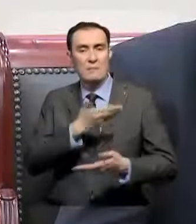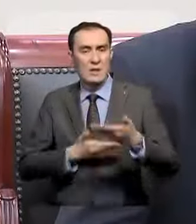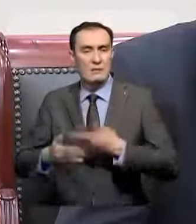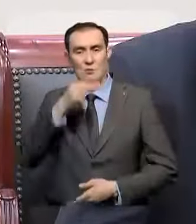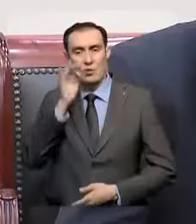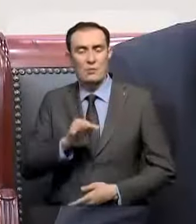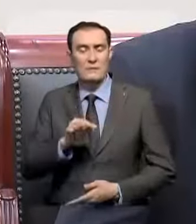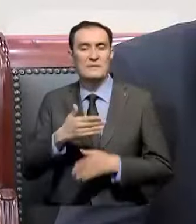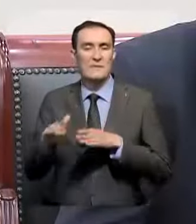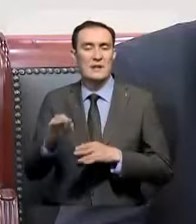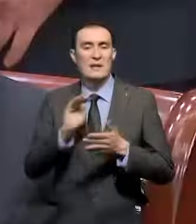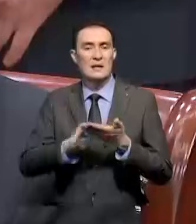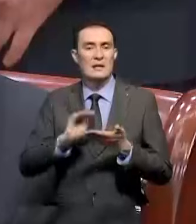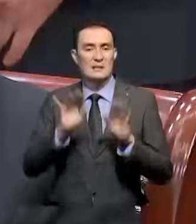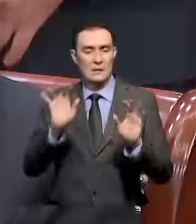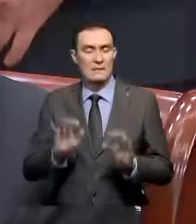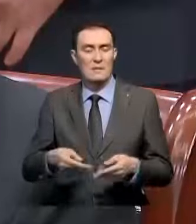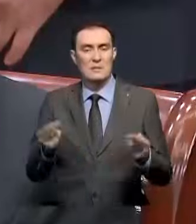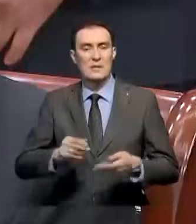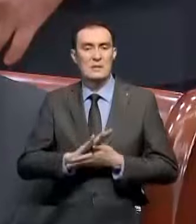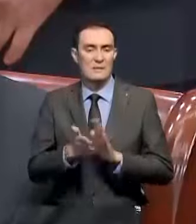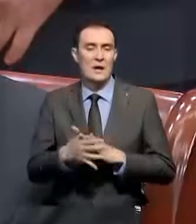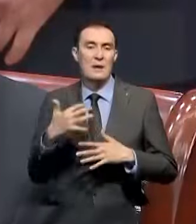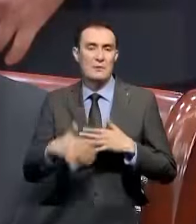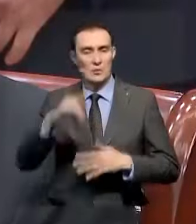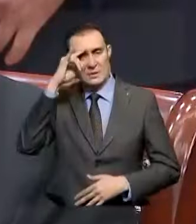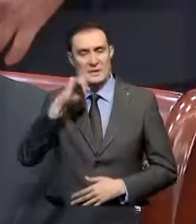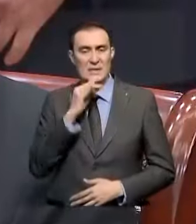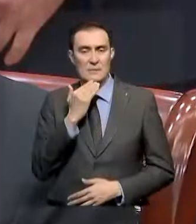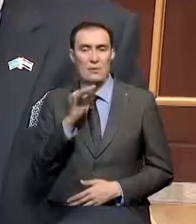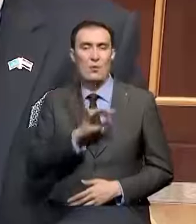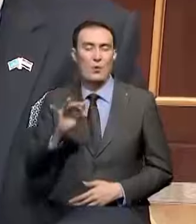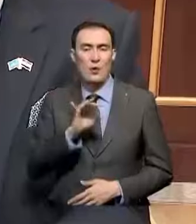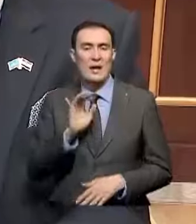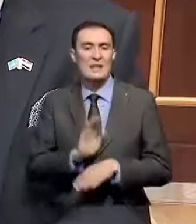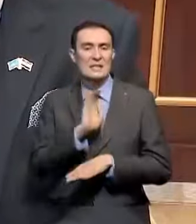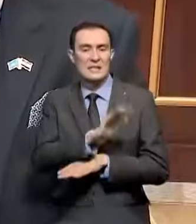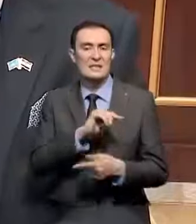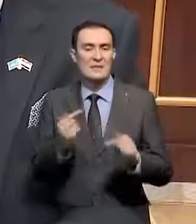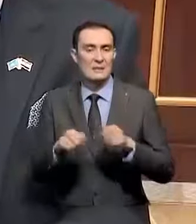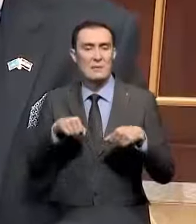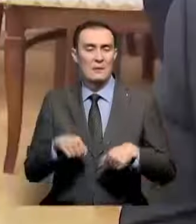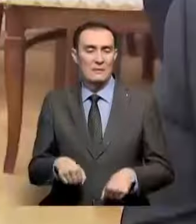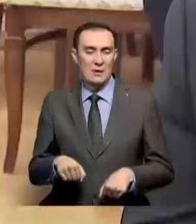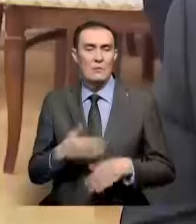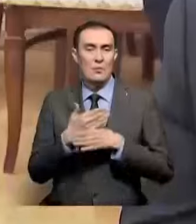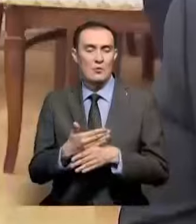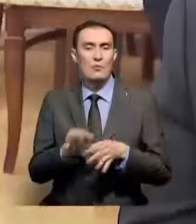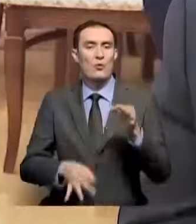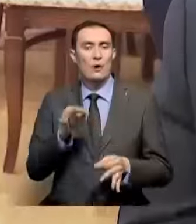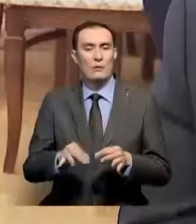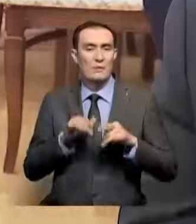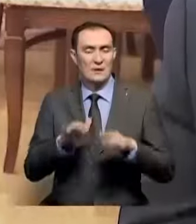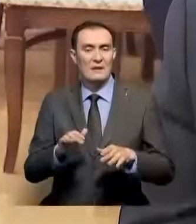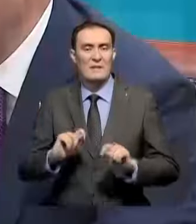сфере законодательства, в частности, подписание соглашения между Казахстаном и Египтом об экстрадиции взаимной правовой помощи по уголовным